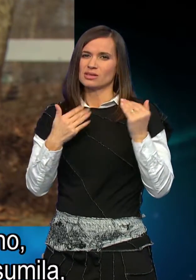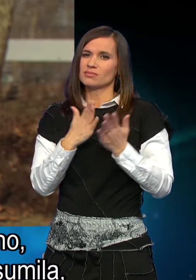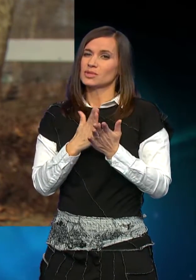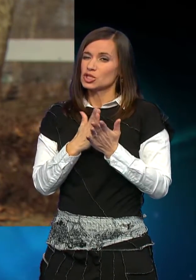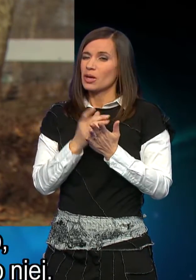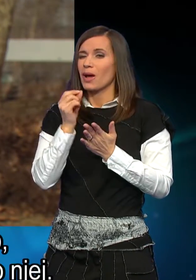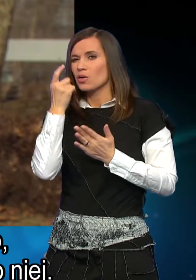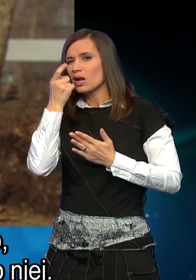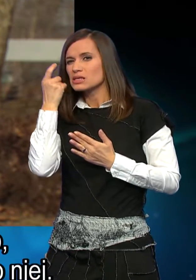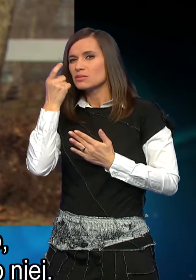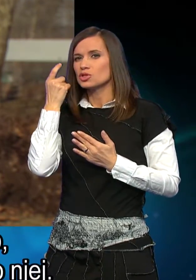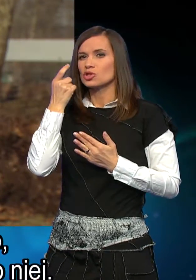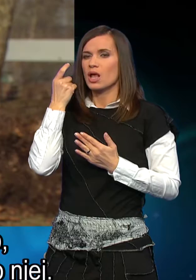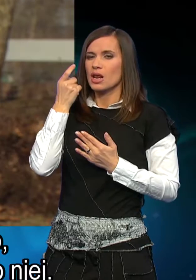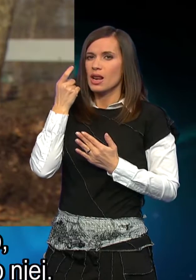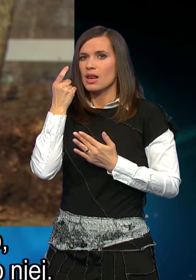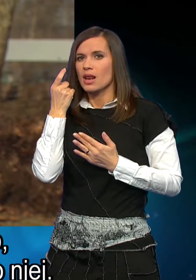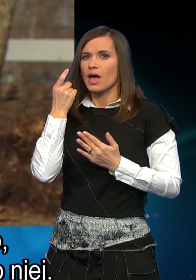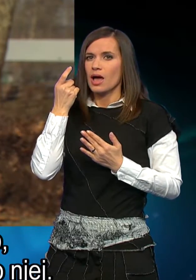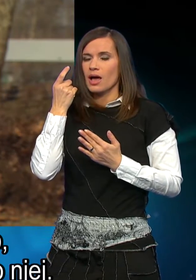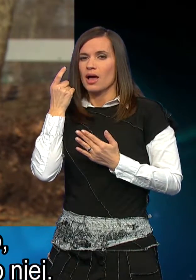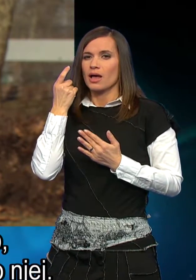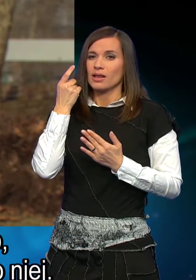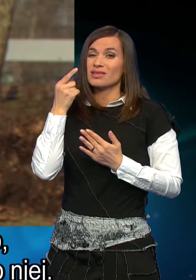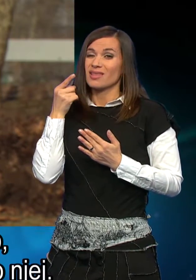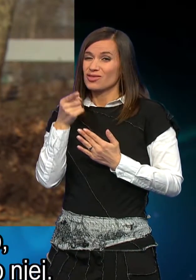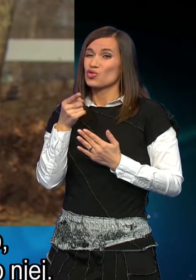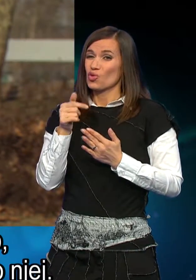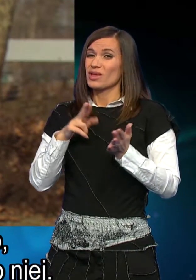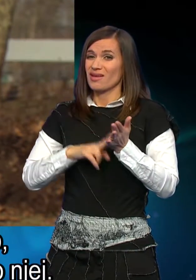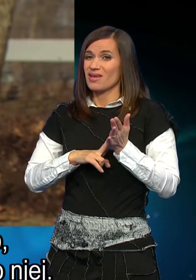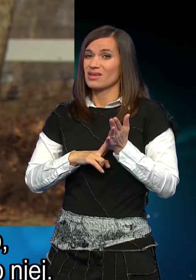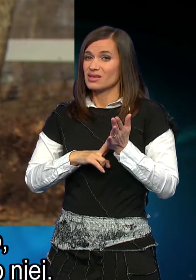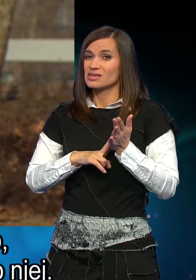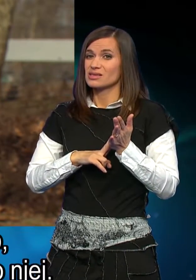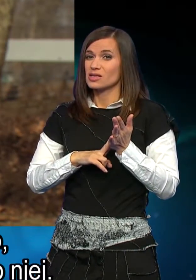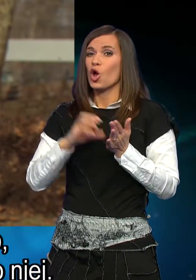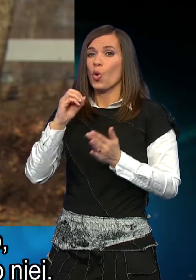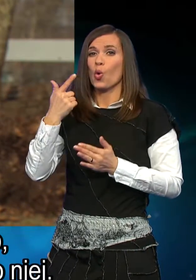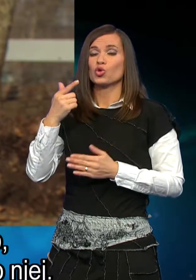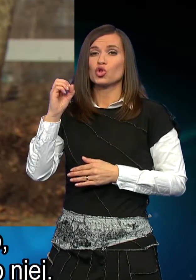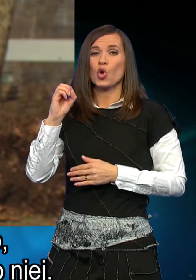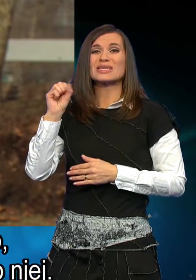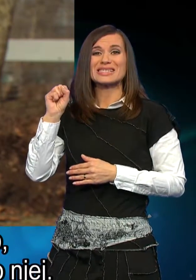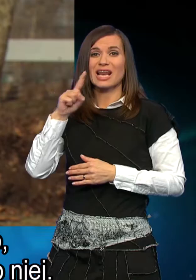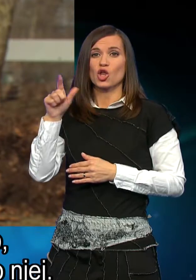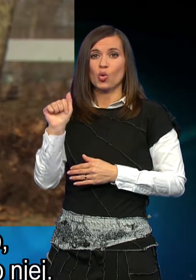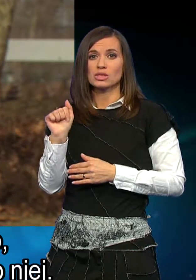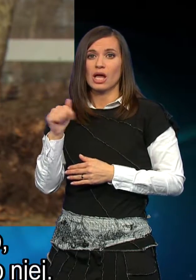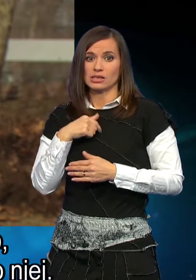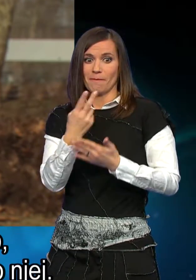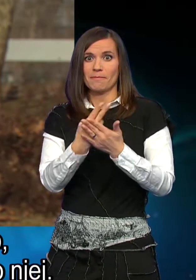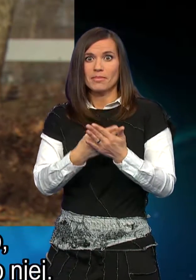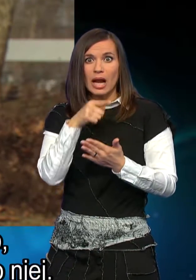to, da pač gre za res mogoče za otosklerozo, ker sem brala v njej, v